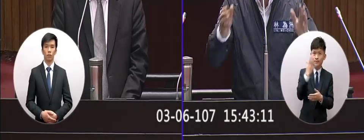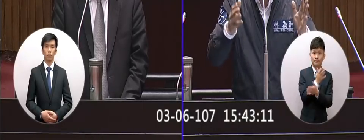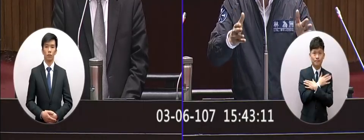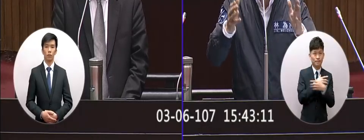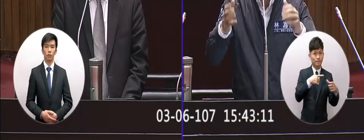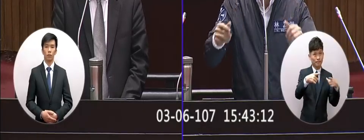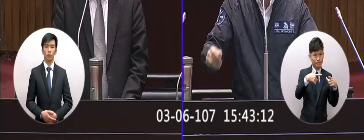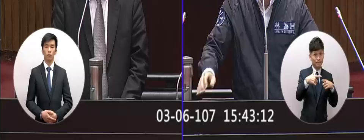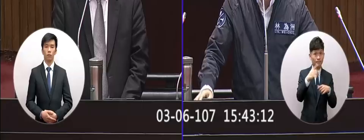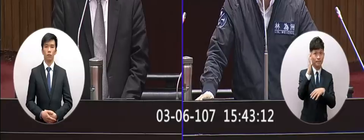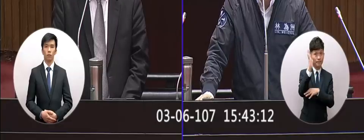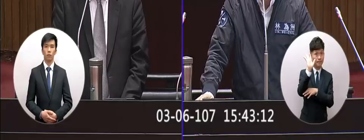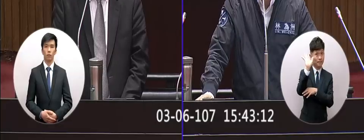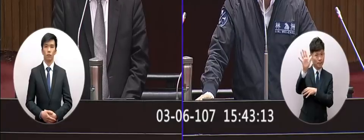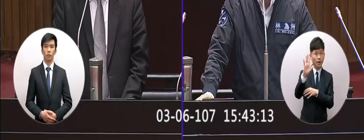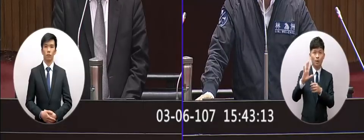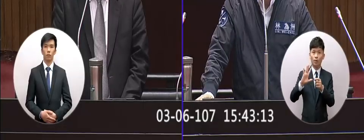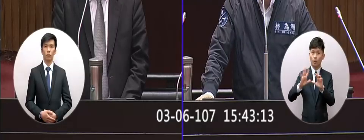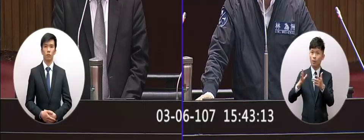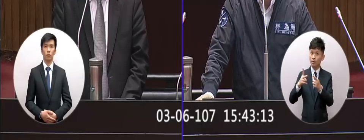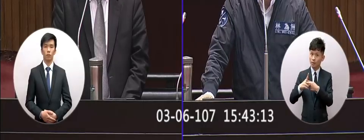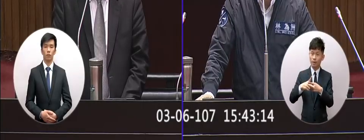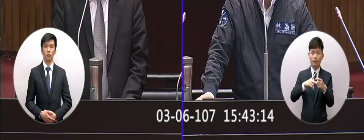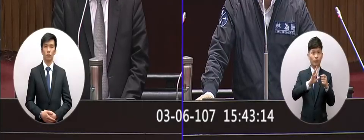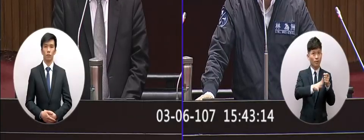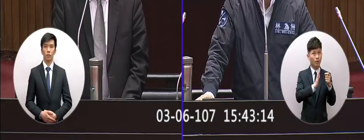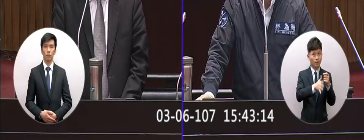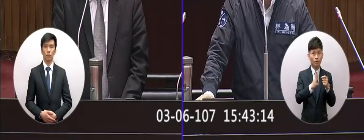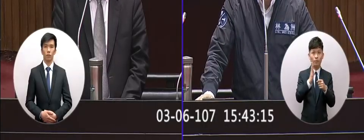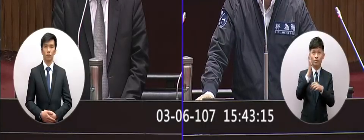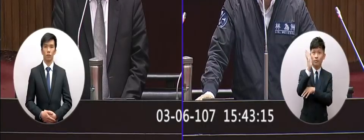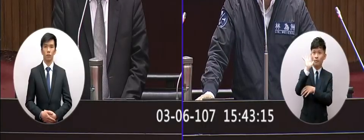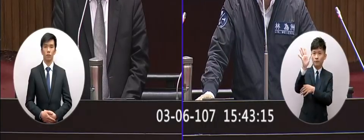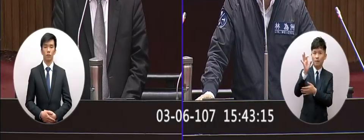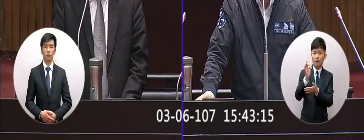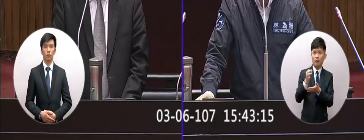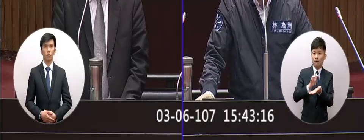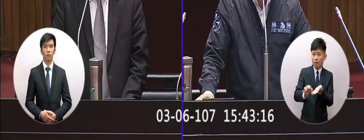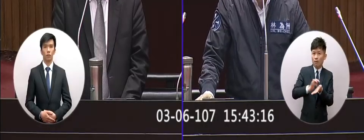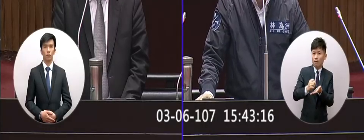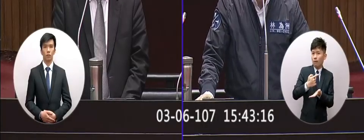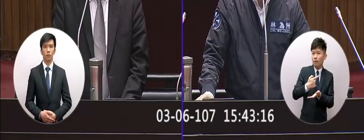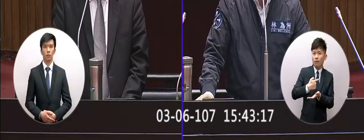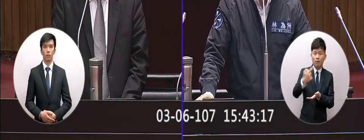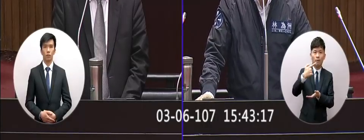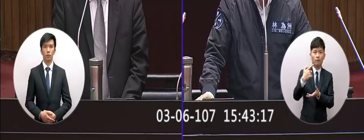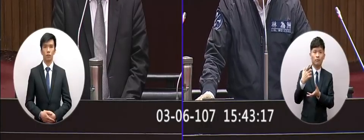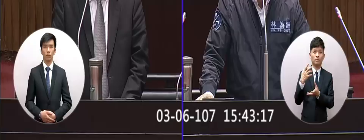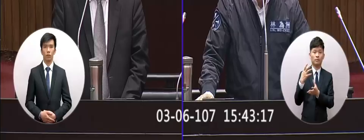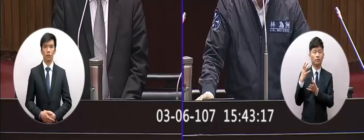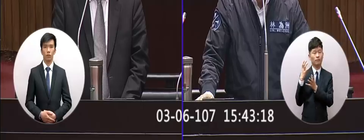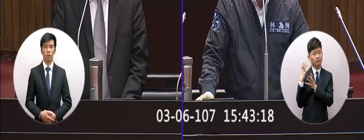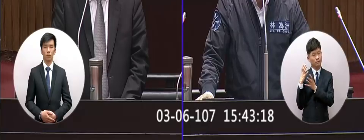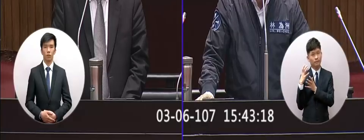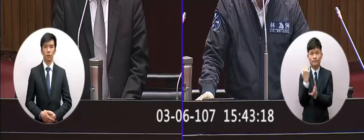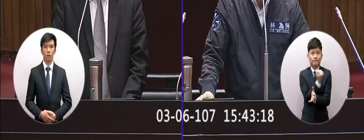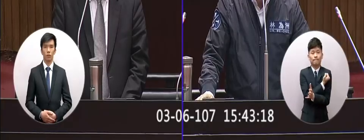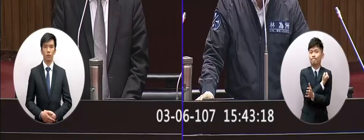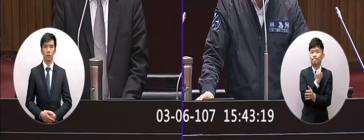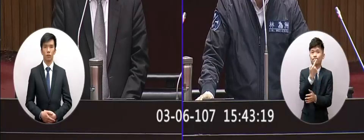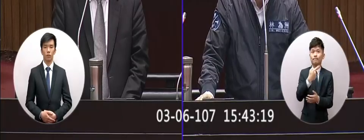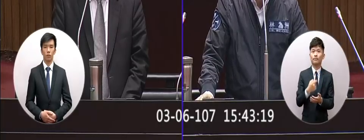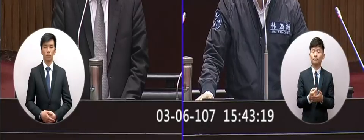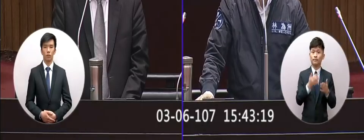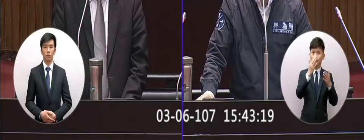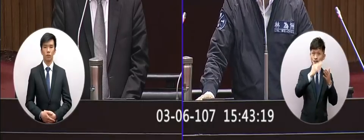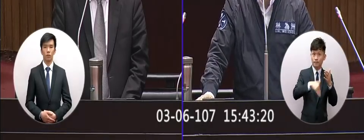是国小国中的话，这个金额庞大，他们是负担起来是很辛苦的啊。校